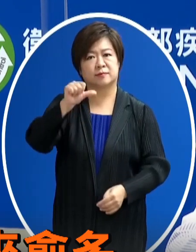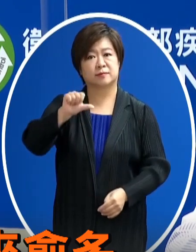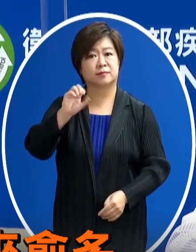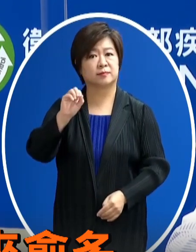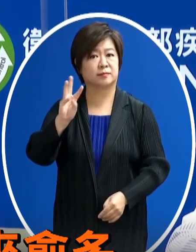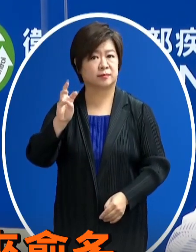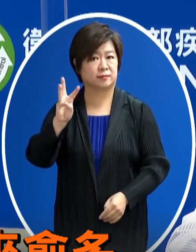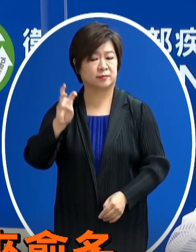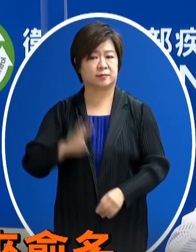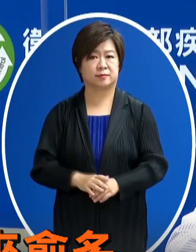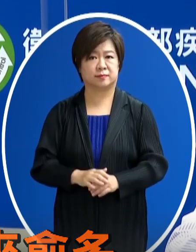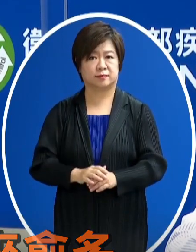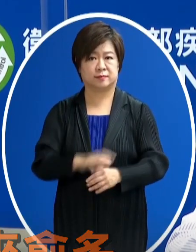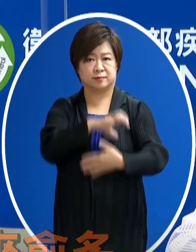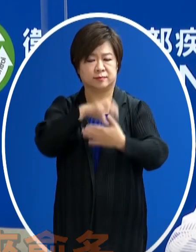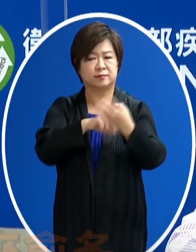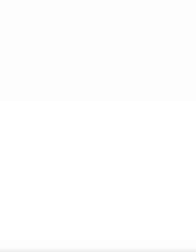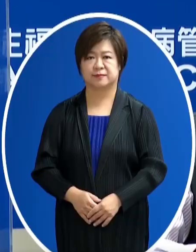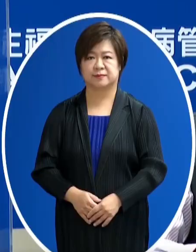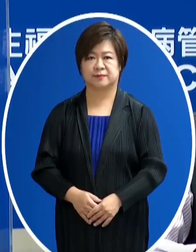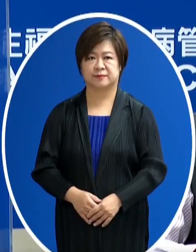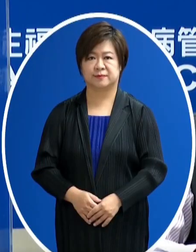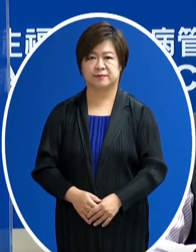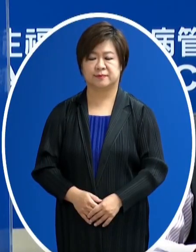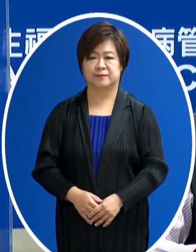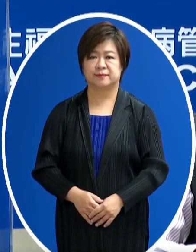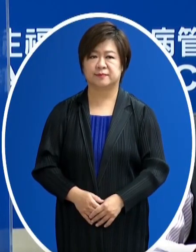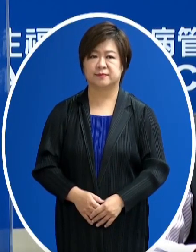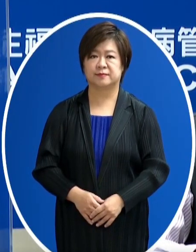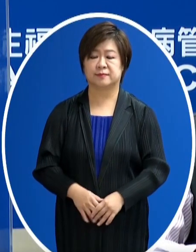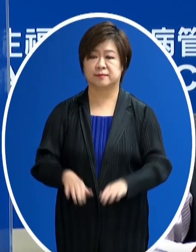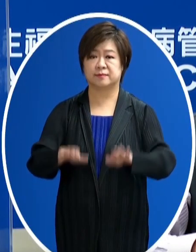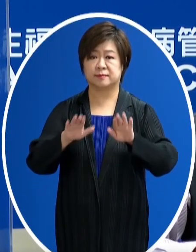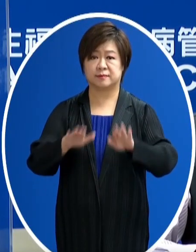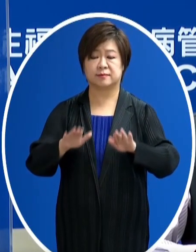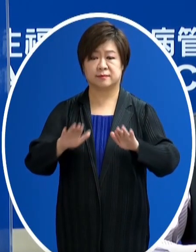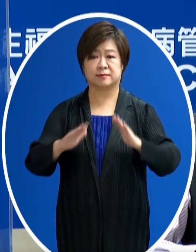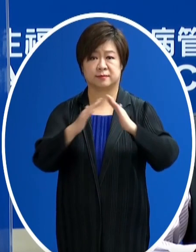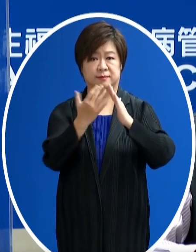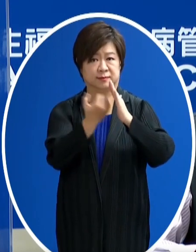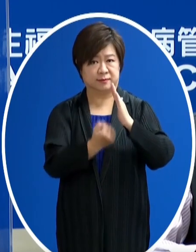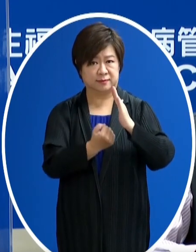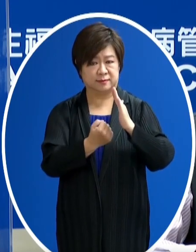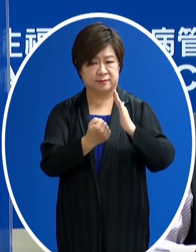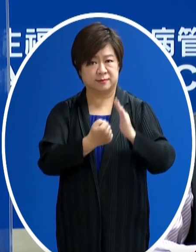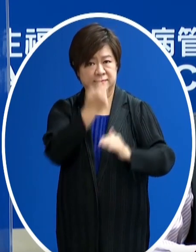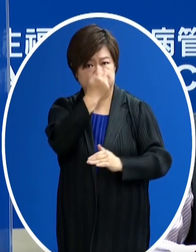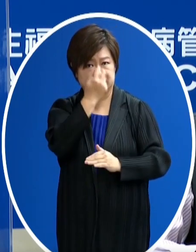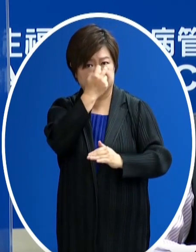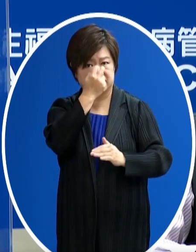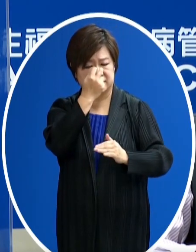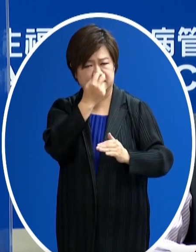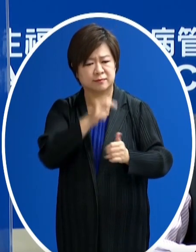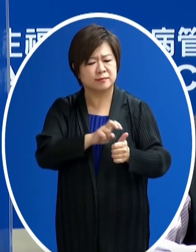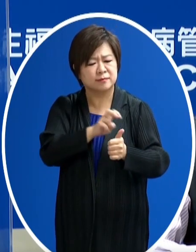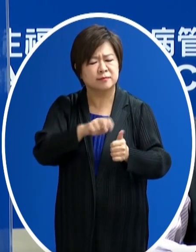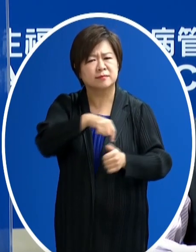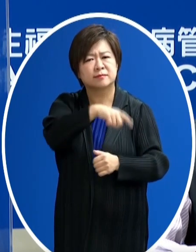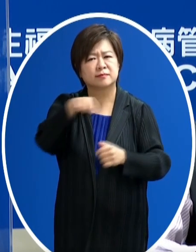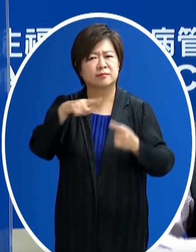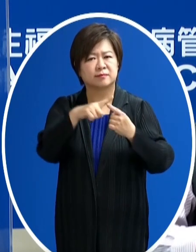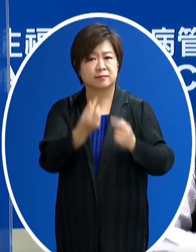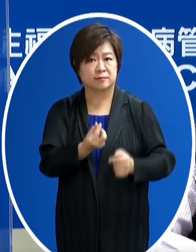15,033人哈，那有3例的死亡个案。哦，基本上在现在可能居家诊疗的哈，居家照护的人越来越